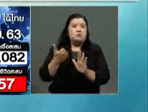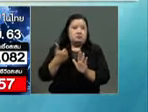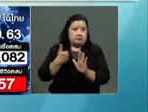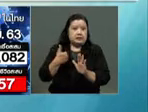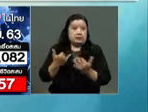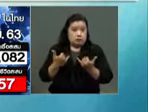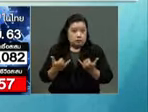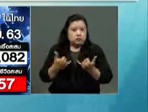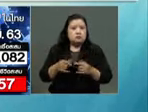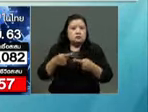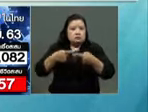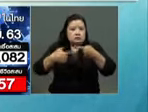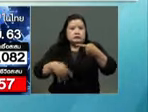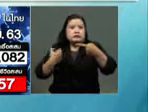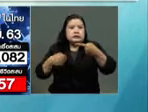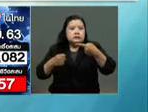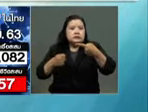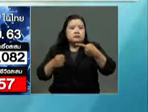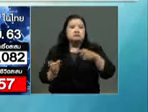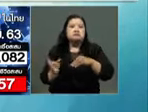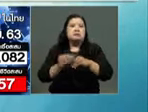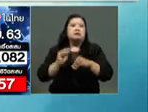พันกว่านะครับเรามาดูครับทั้งซ้ายมือนี่มีอินเดียนะครับก็ขึ้นไปถึงแสนเก้าแล้วนะครับตอนนี้ไปรูเนี่ยนะครับก็เป็นเข้ามาในท็อปเท็นก็คือ10